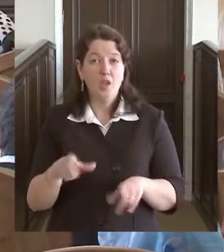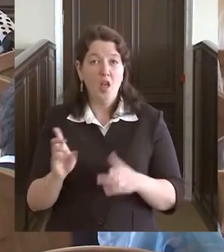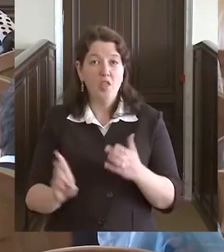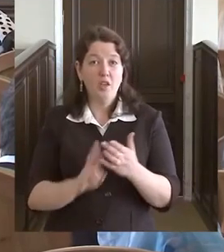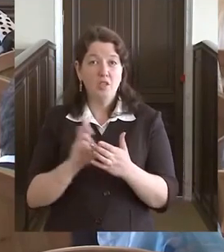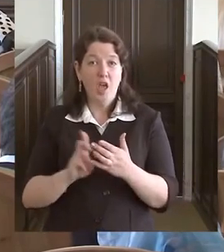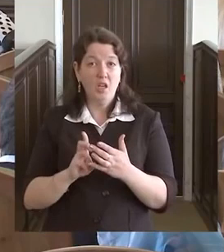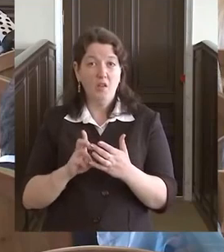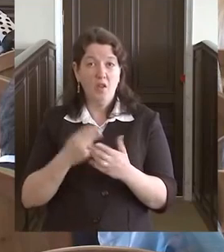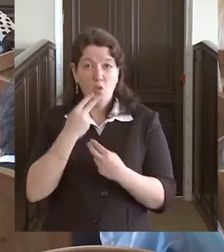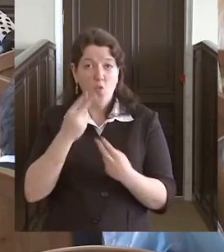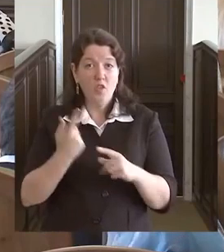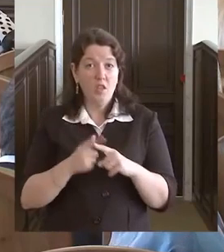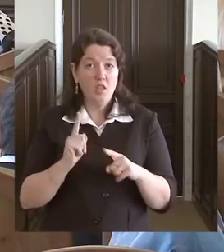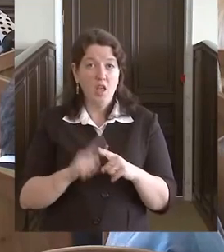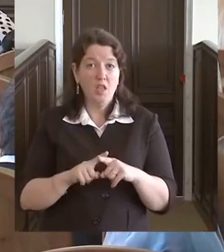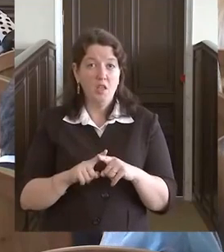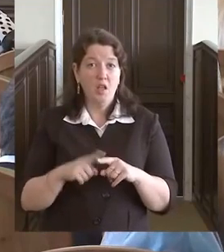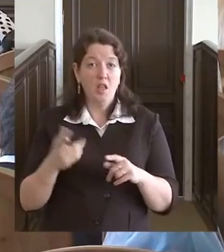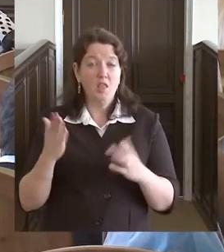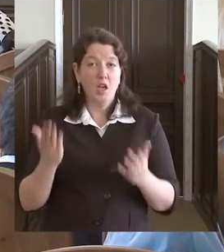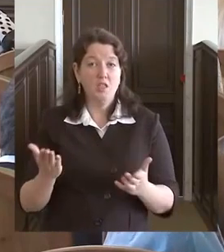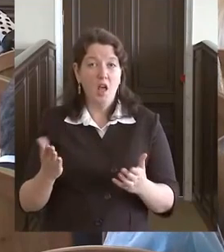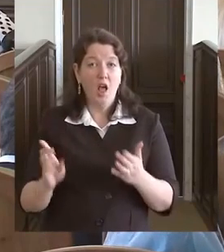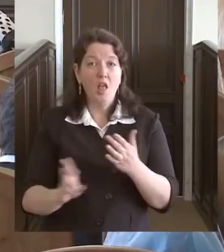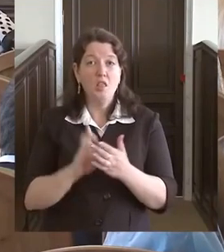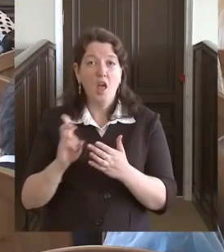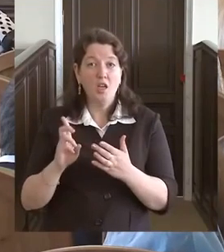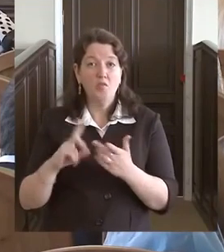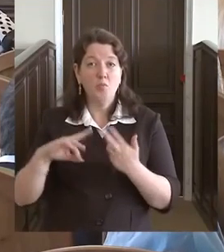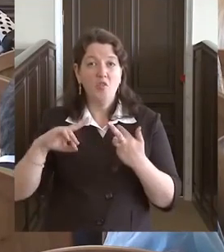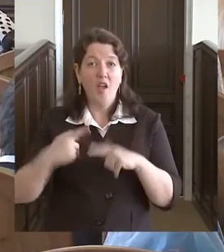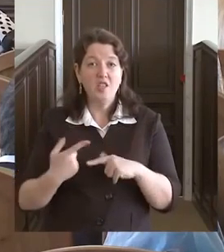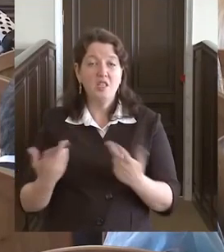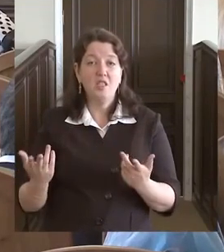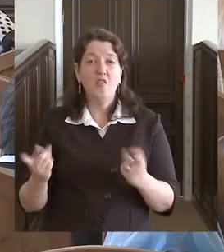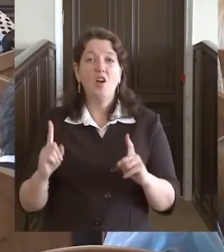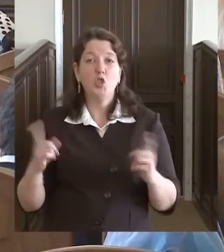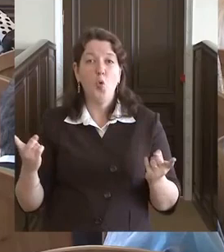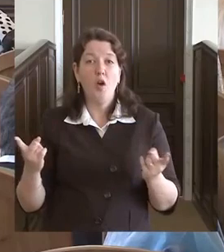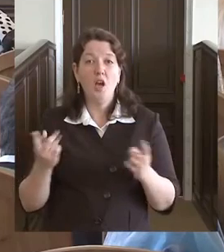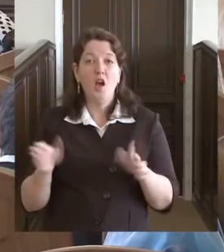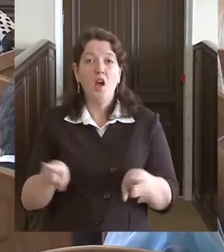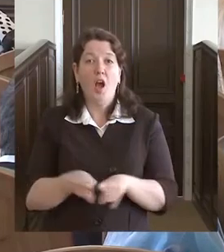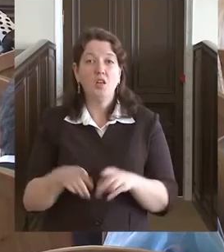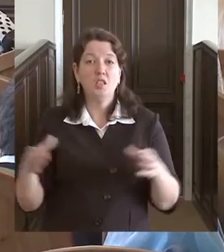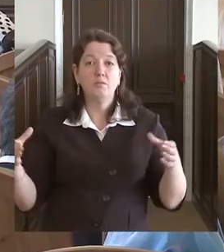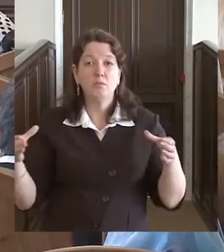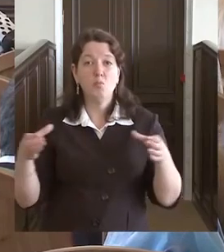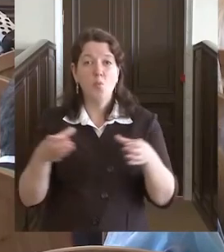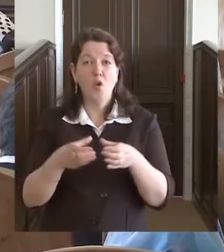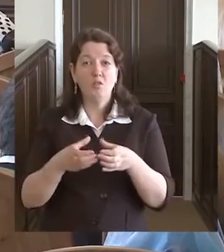обратит внимание на такие штучки мы скоро тогда церковь превратим а не знаю в во что в сборище